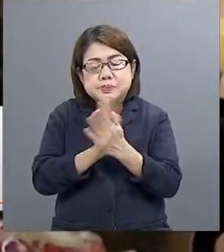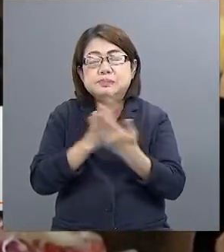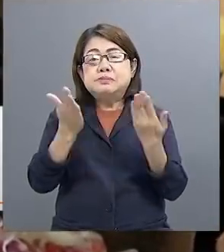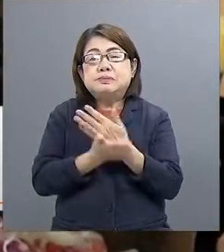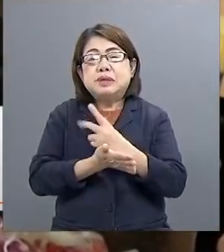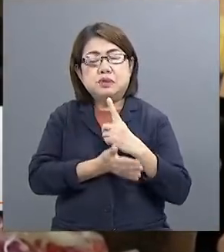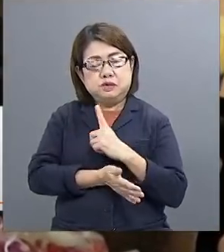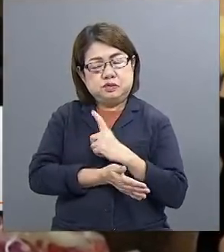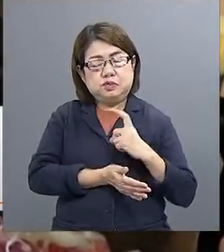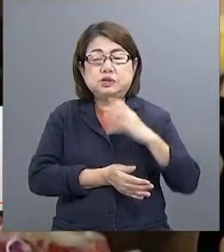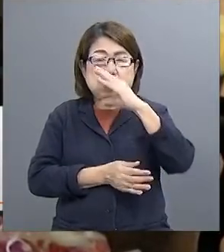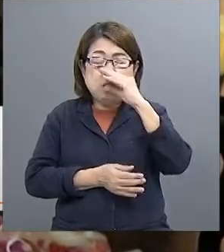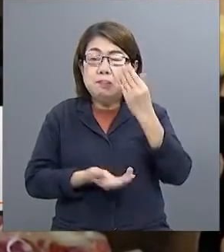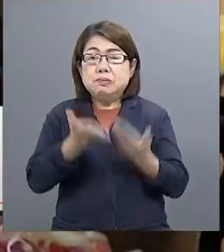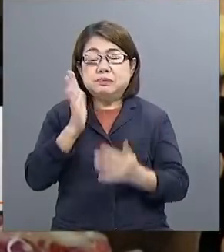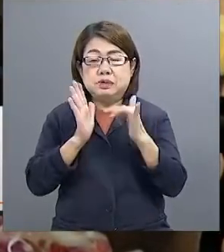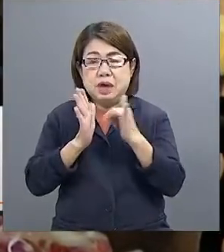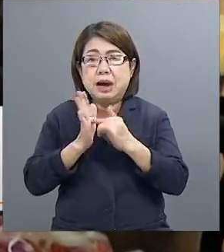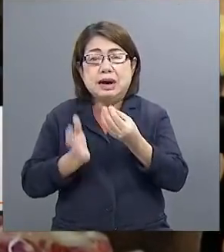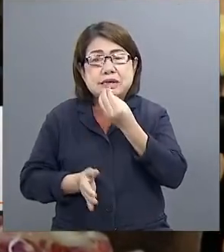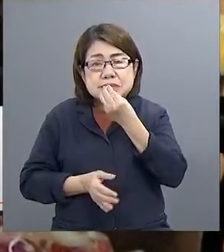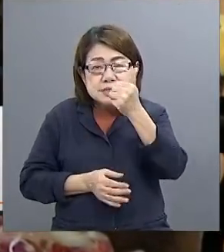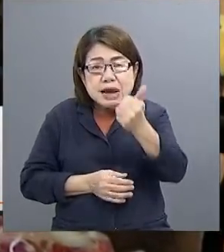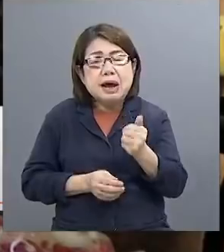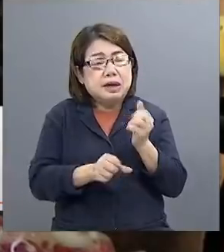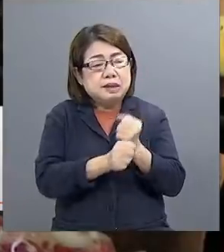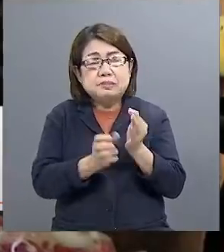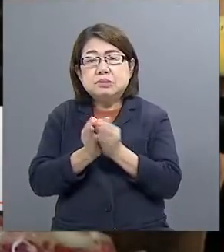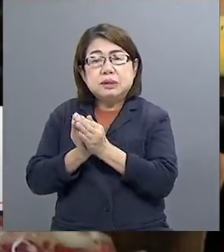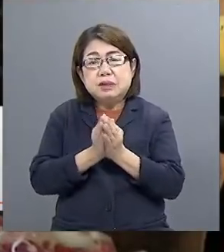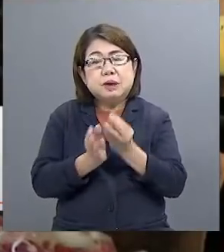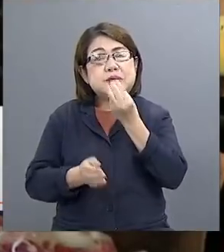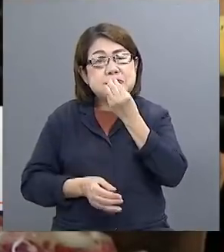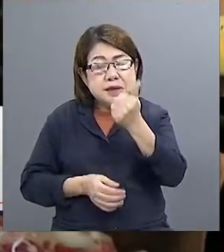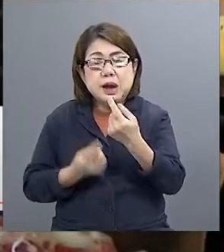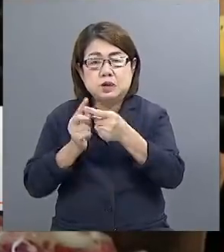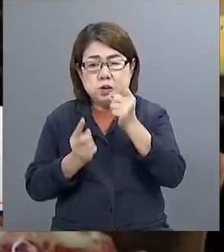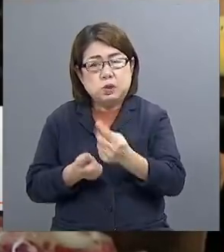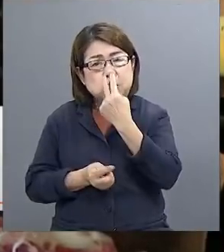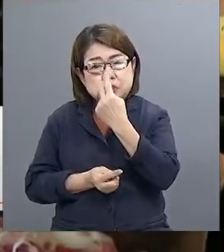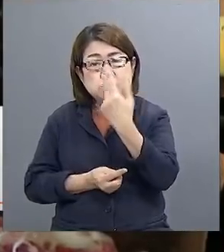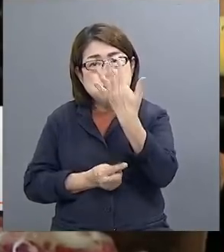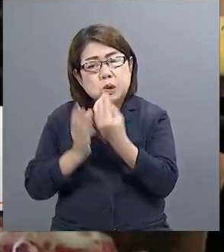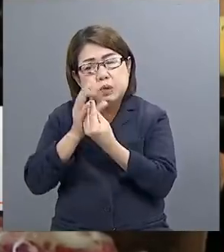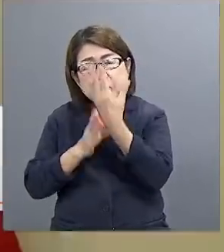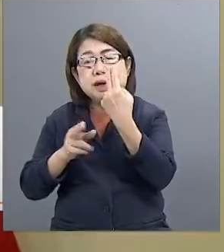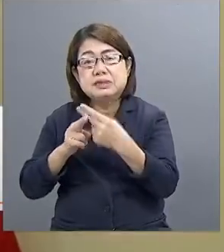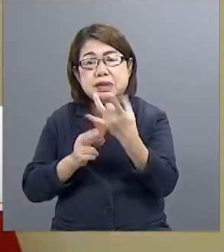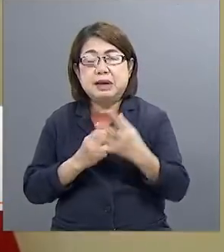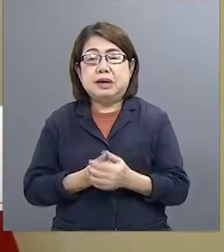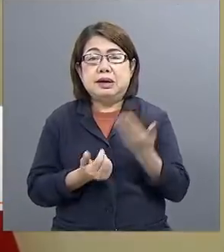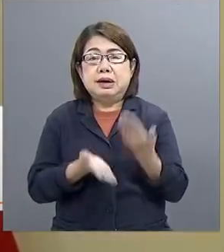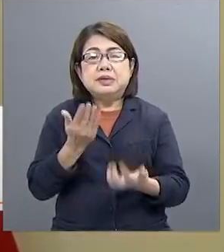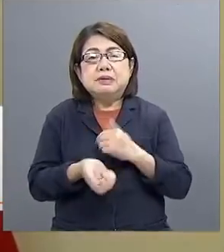รักษาโรคได้ด้วยเอาไปประกอบอาหารก็ได้เหมือนกันแต่ต้องบอกว่าบางชนิดต้องดูให้ดีนะครับหรือแม้ก็จะนำไปทำเป็นน้ำยาปรับผ้านุ่ม